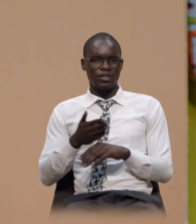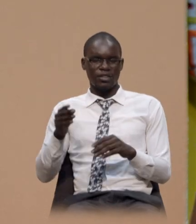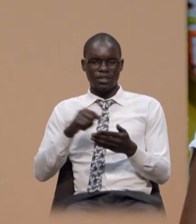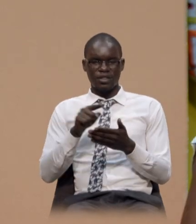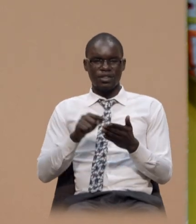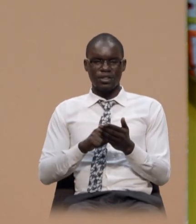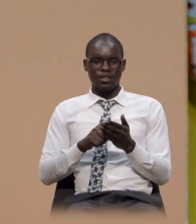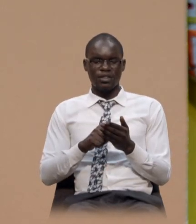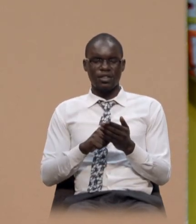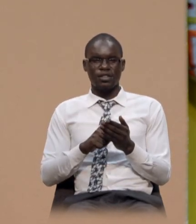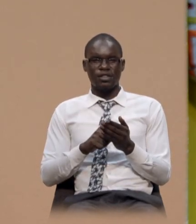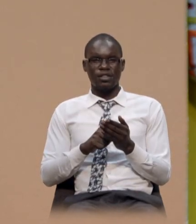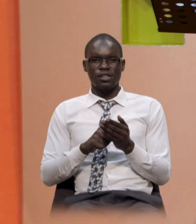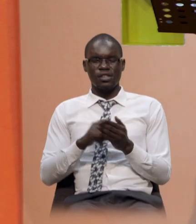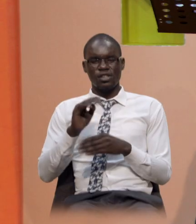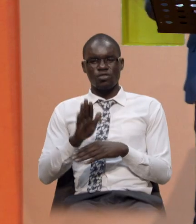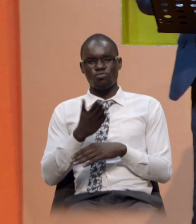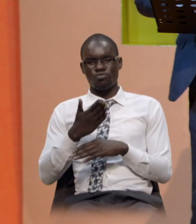na Bwana uniongoze juu.